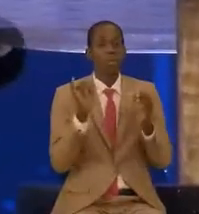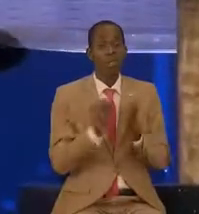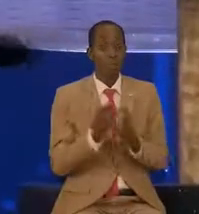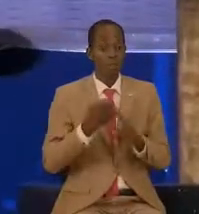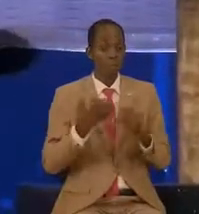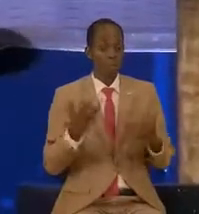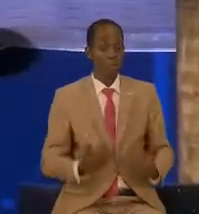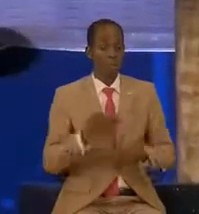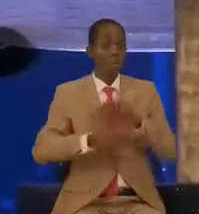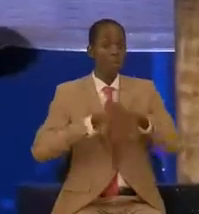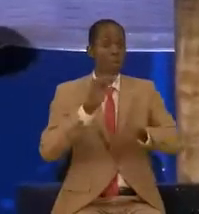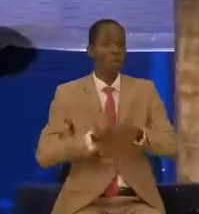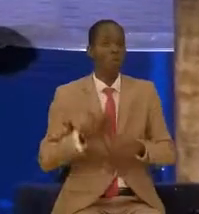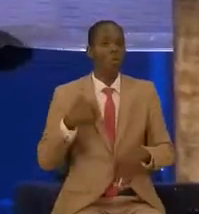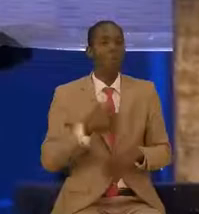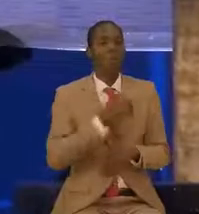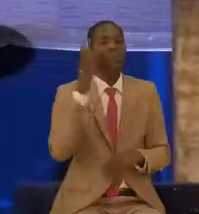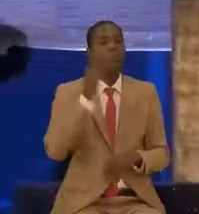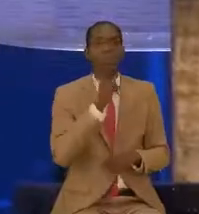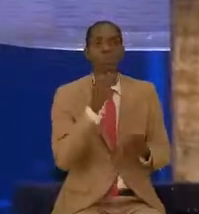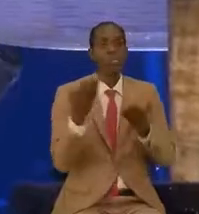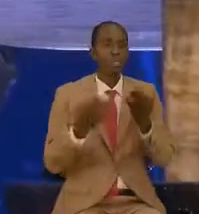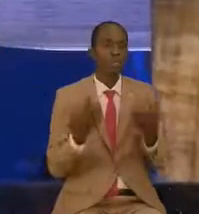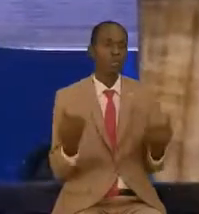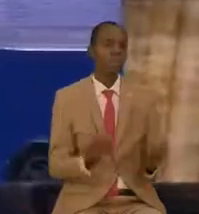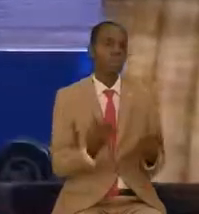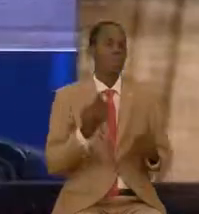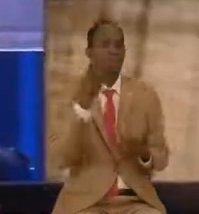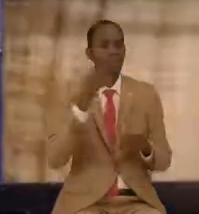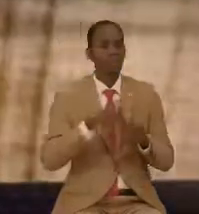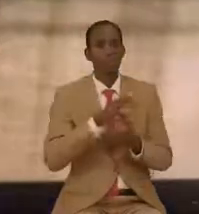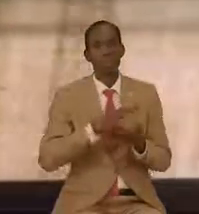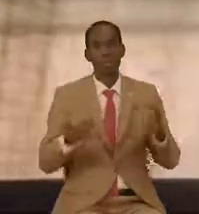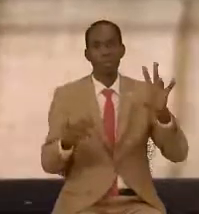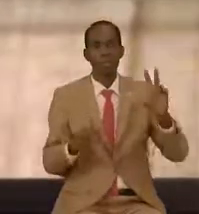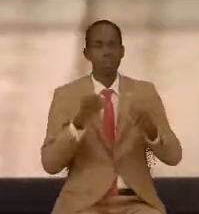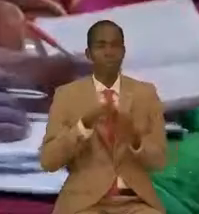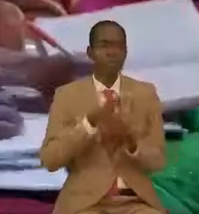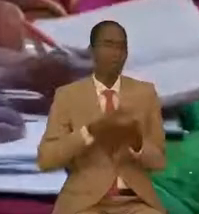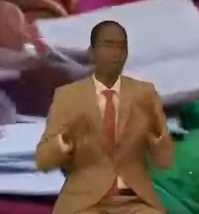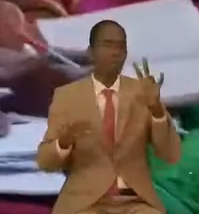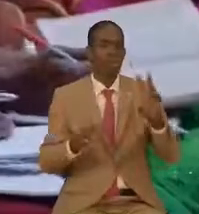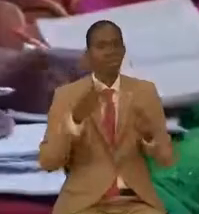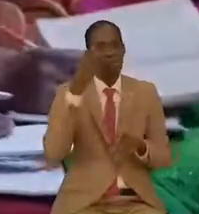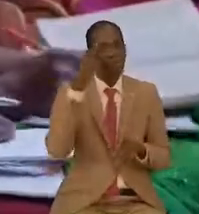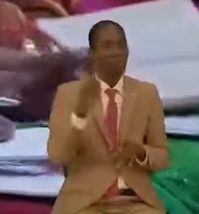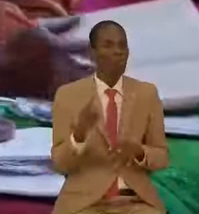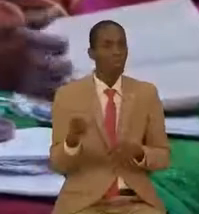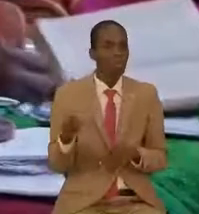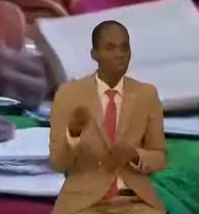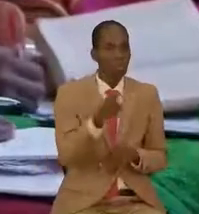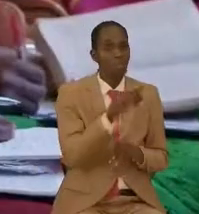et dit que nous ne devons plus être esclaves du péché. Verset